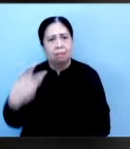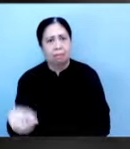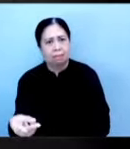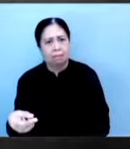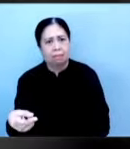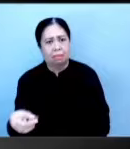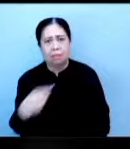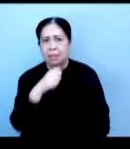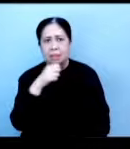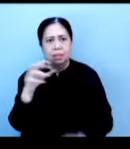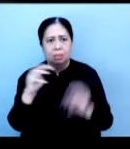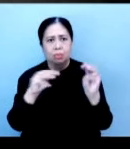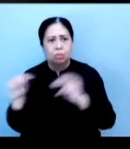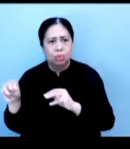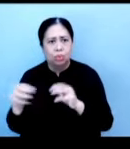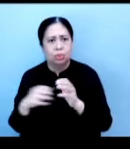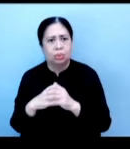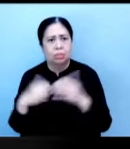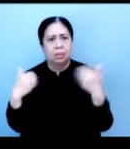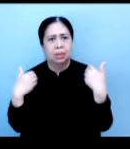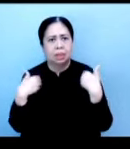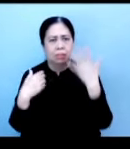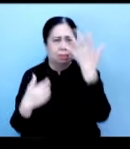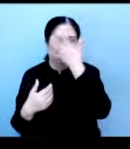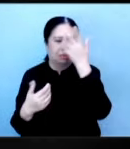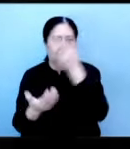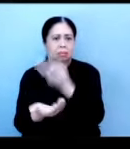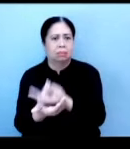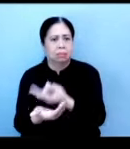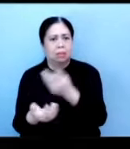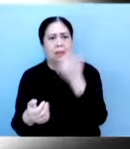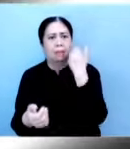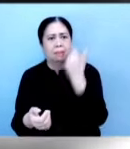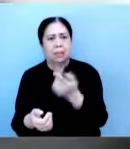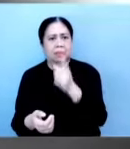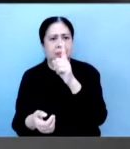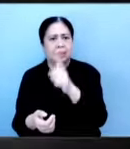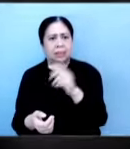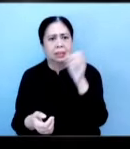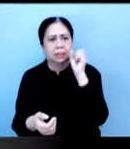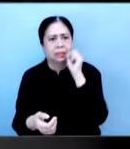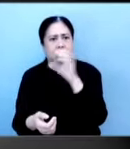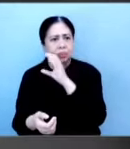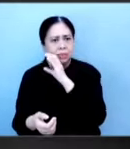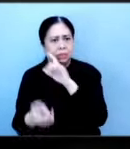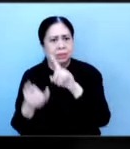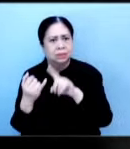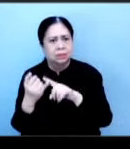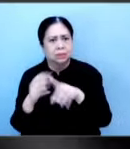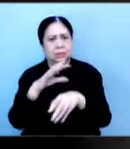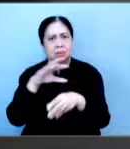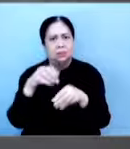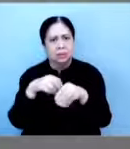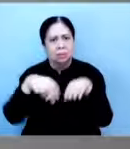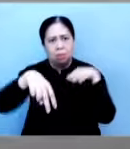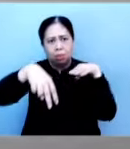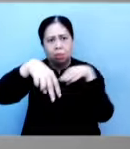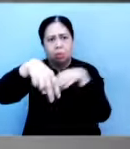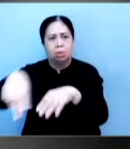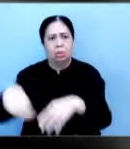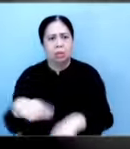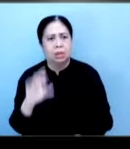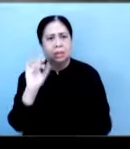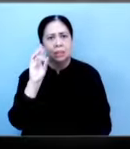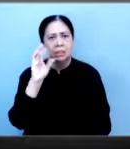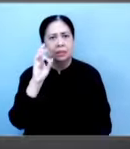gumagalaw meron ding ilang nawalan ng malay Patay ang isang senior citizen na kabilang sa mga nabangga L pitong